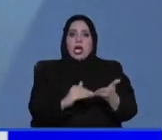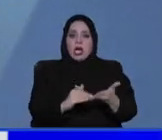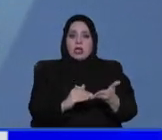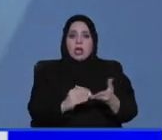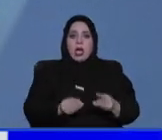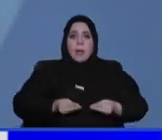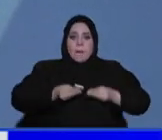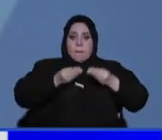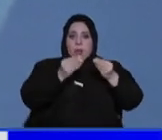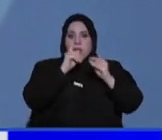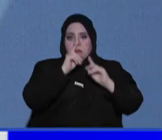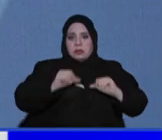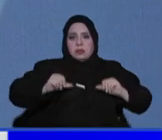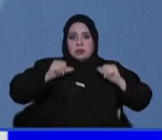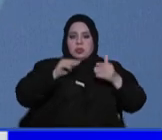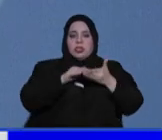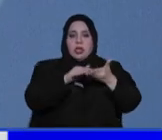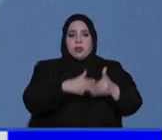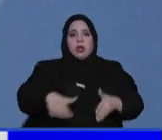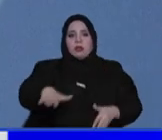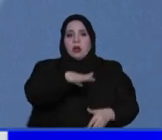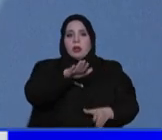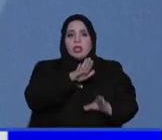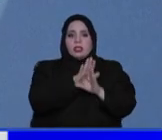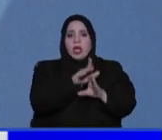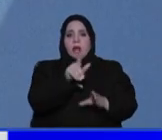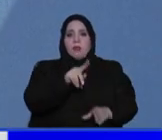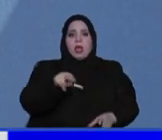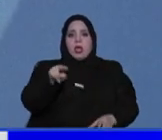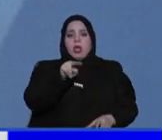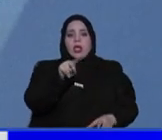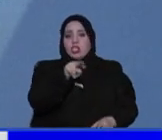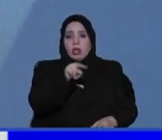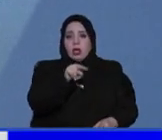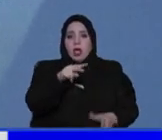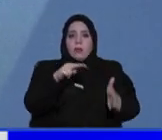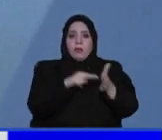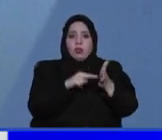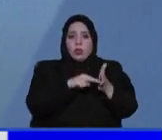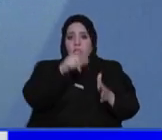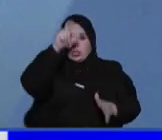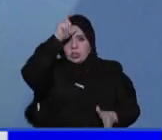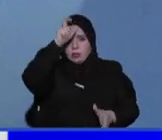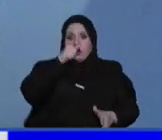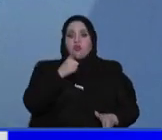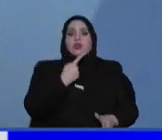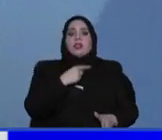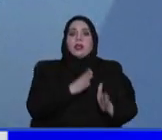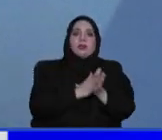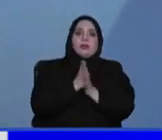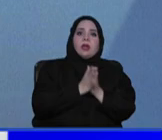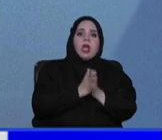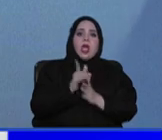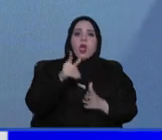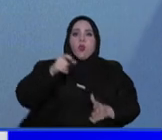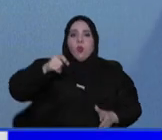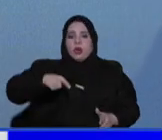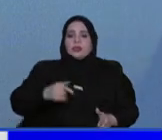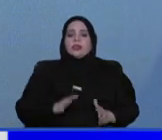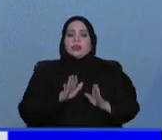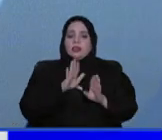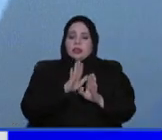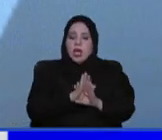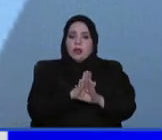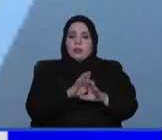ومنحي شرف المساهمه للجميع لدعم الاشقاء في البلدين بناء على رغبه المواطنين والمقيمين في دعم